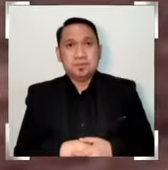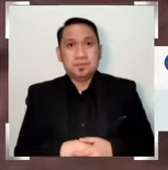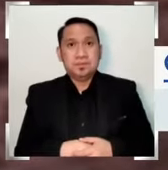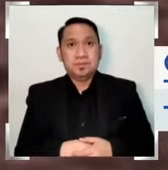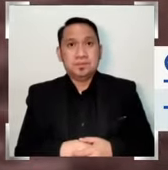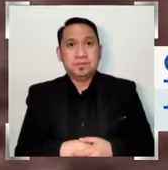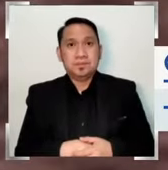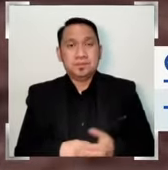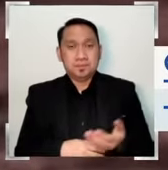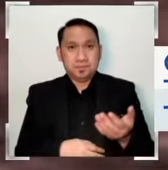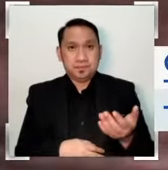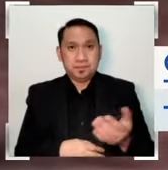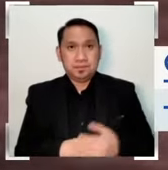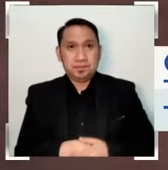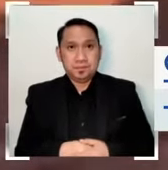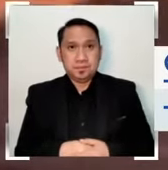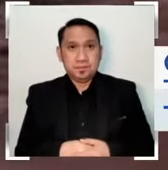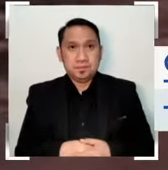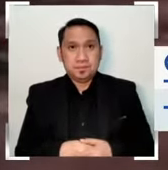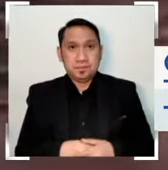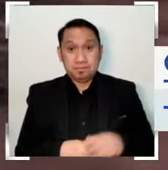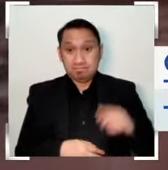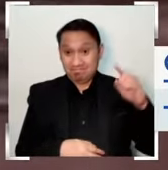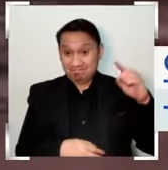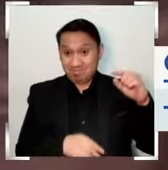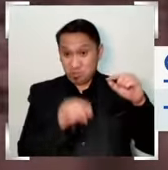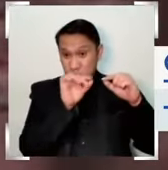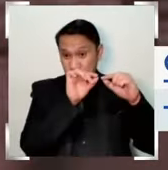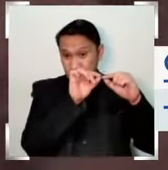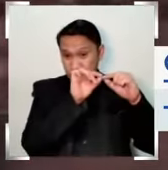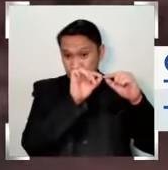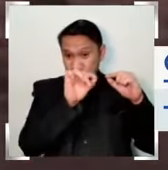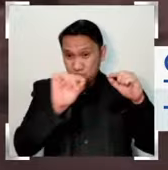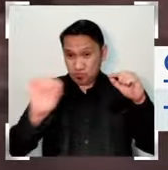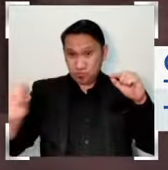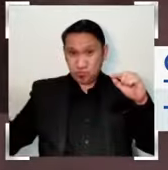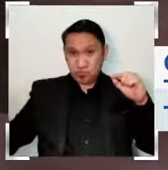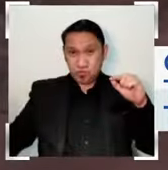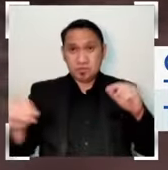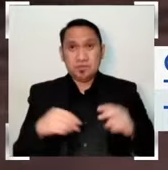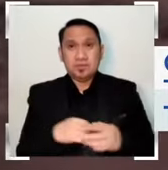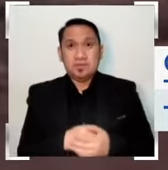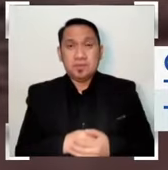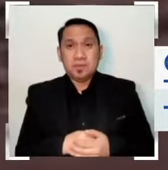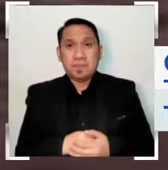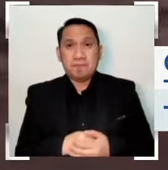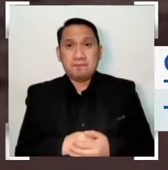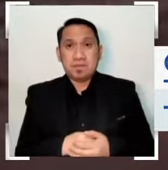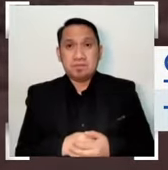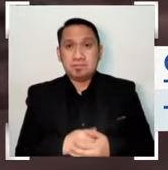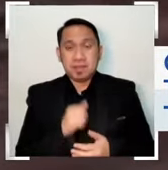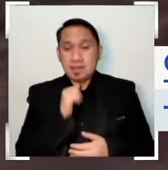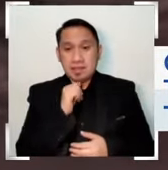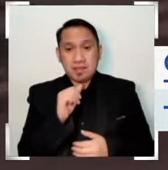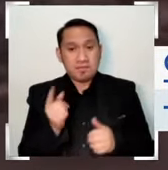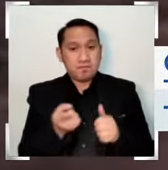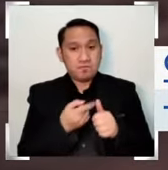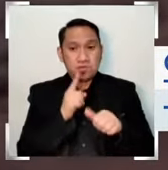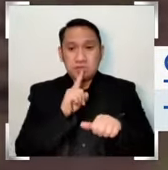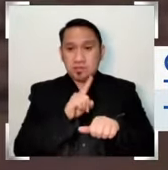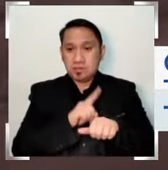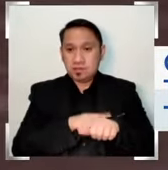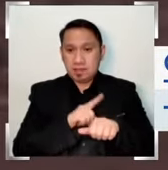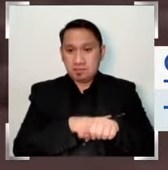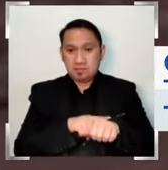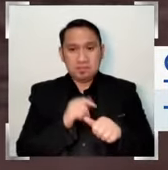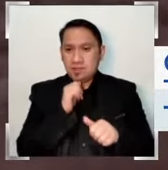Ang panunutok ng laser ng China Coast Guard sa BRP Malapascua ngayong buwan, hindi pala unang pagkakataon na tinapatan ng laser ng